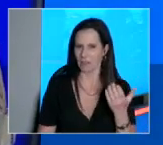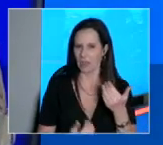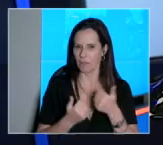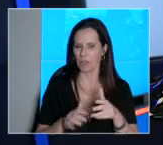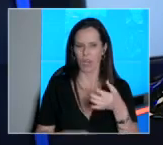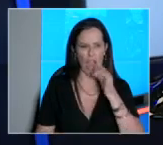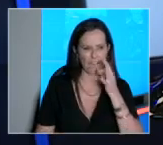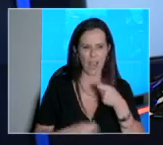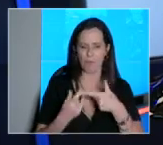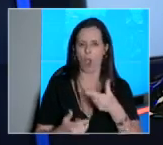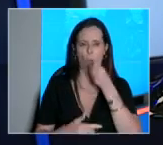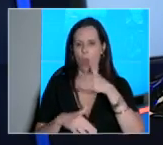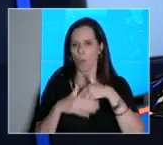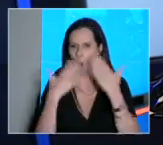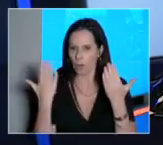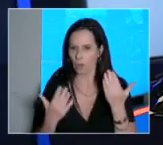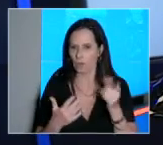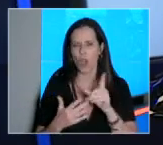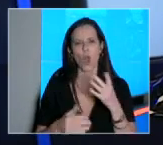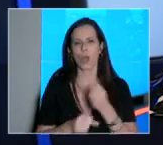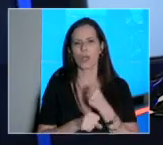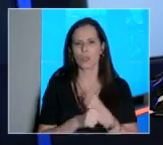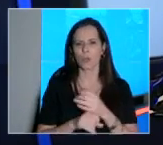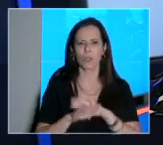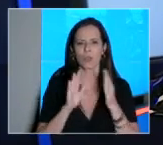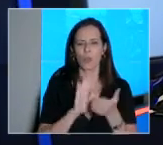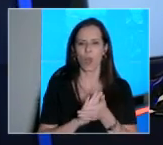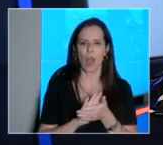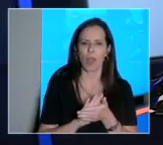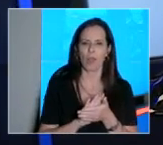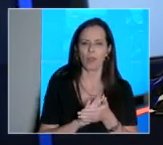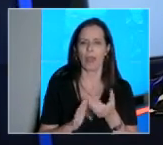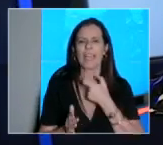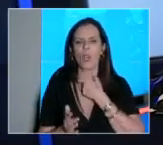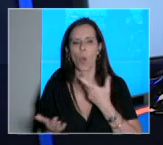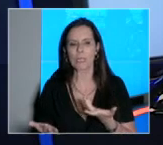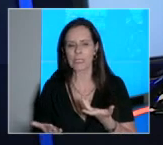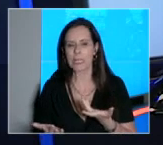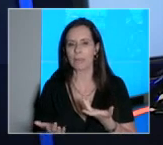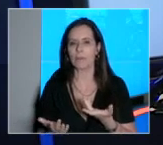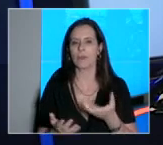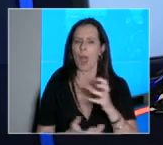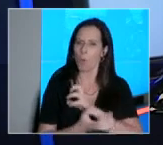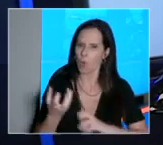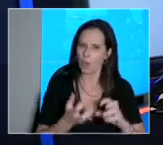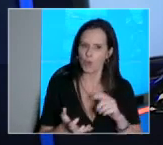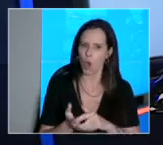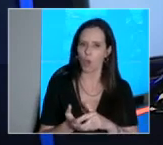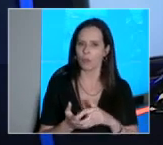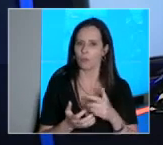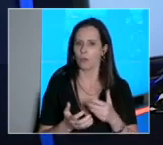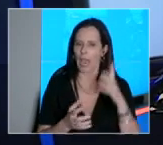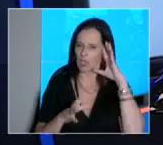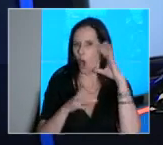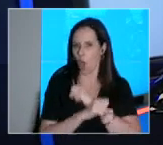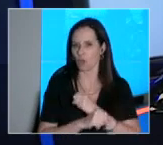לפתוח מכונת קפה, למכור ארוחות בוקר, ולא להתעסק עם כל האילוצים הטכנולוגיים והמורכבויות האידיאולוגיות